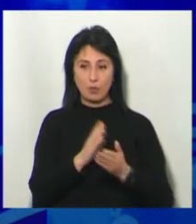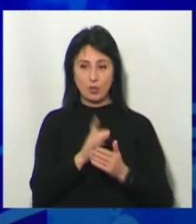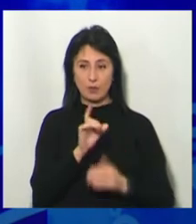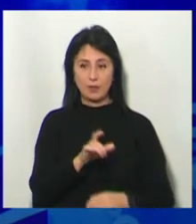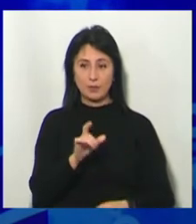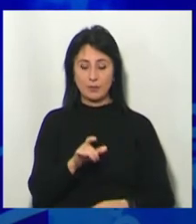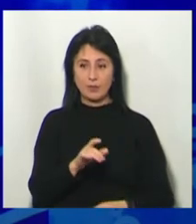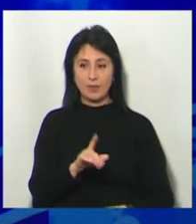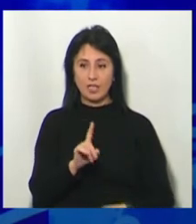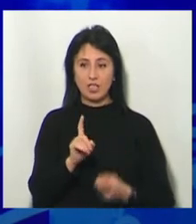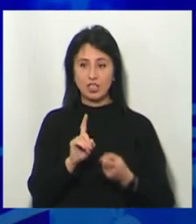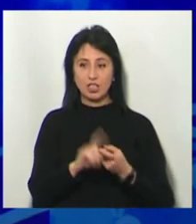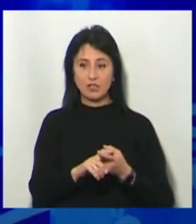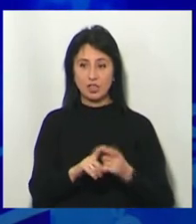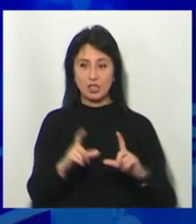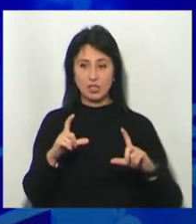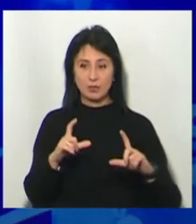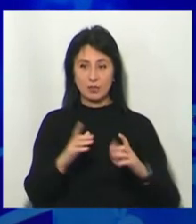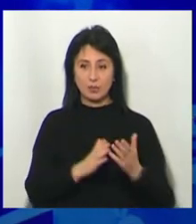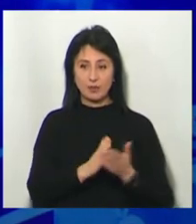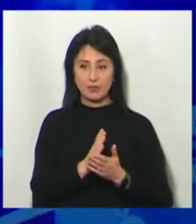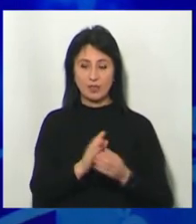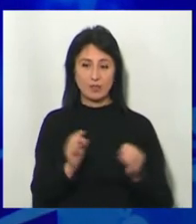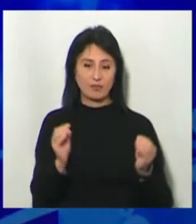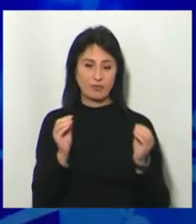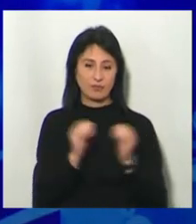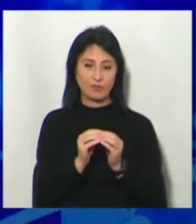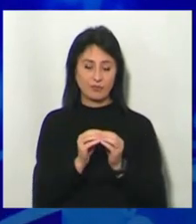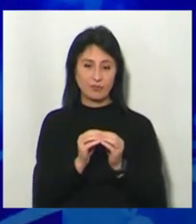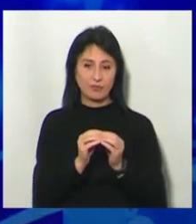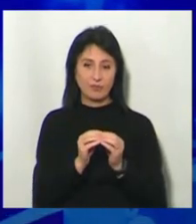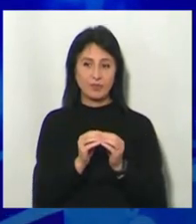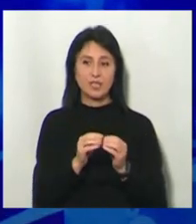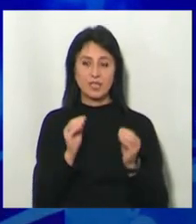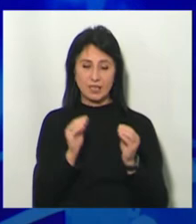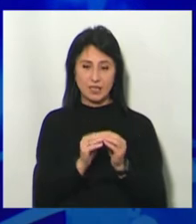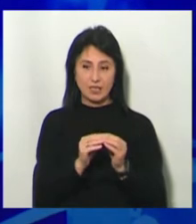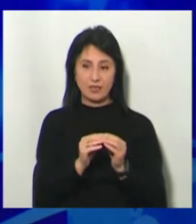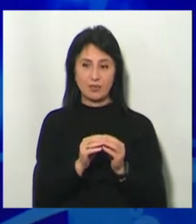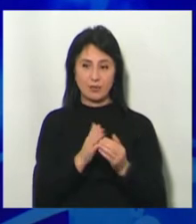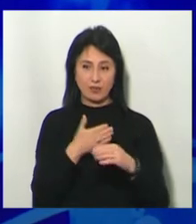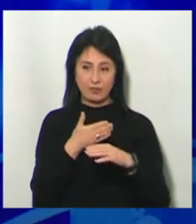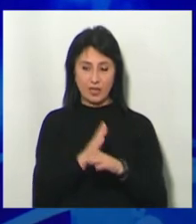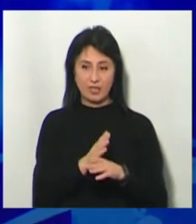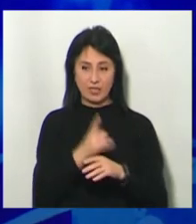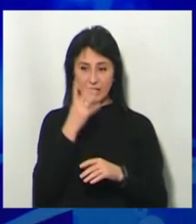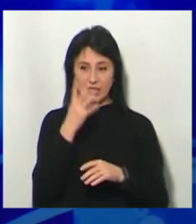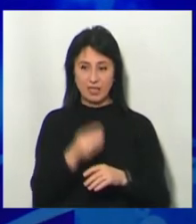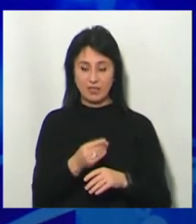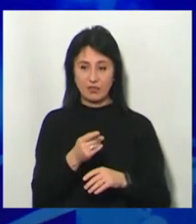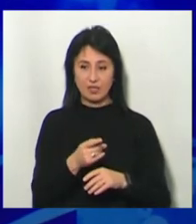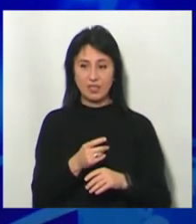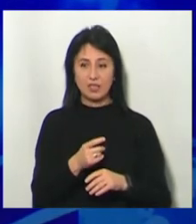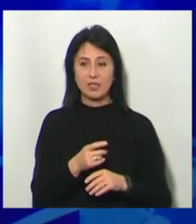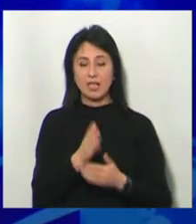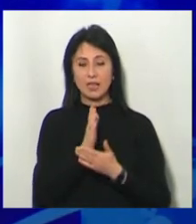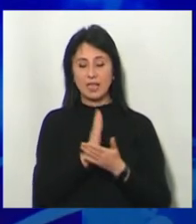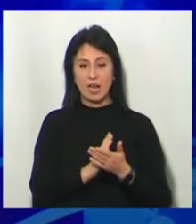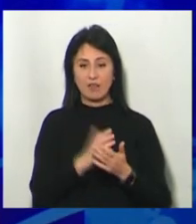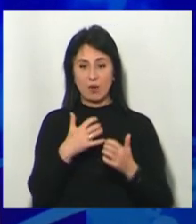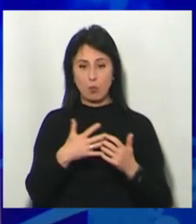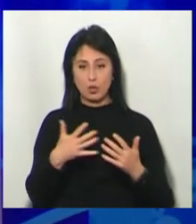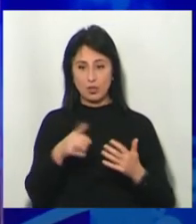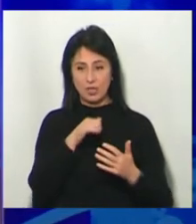მქონე ადამიანებს. ხოლო რაც შეეხება თეფშის პრინციპს, ის რჩება ძალაში, ჩვენ ისევ ასე ვანაწილებთ დღიურაციონს, სულ ცოტა